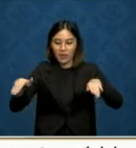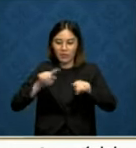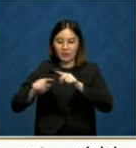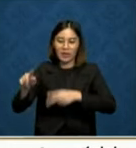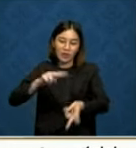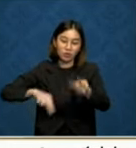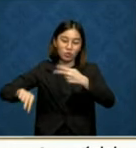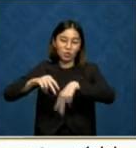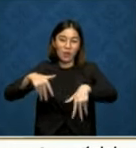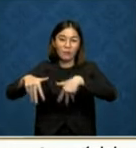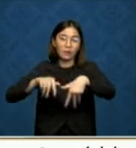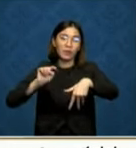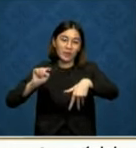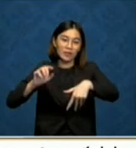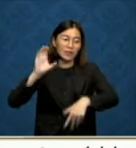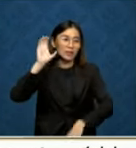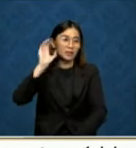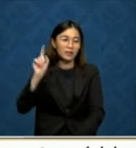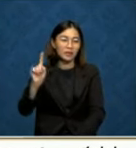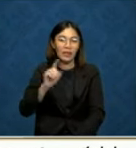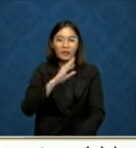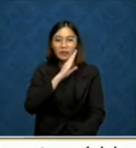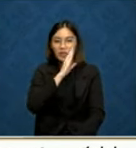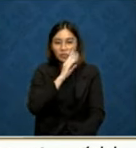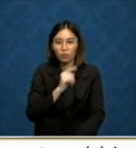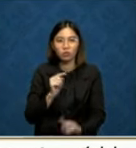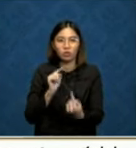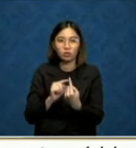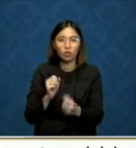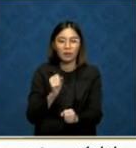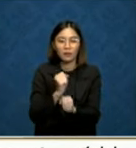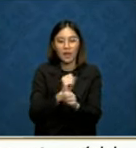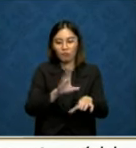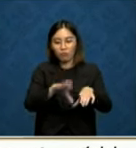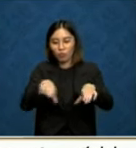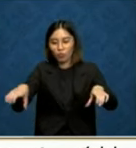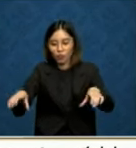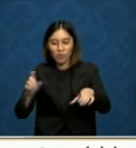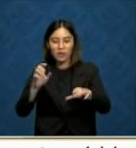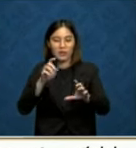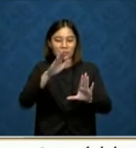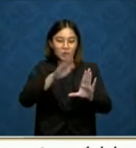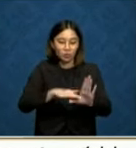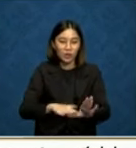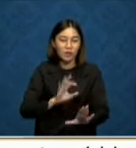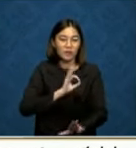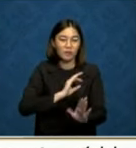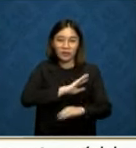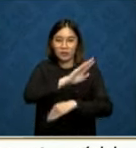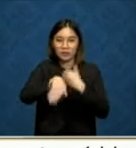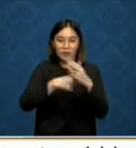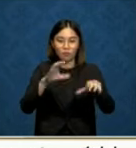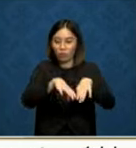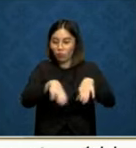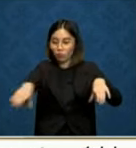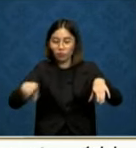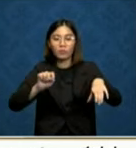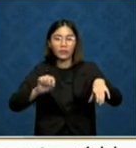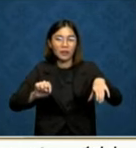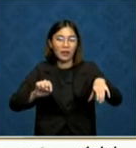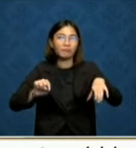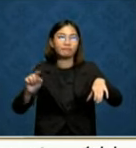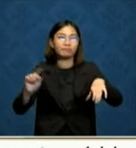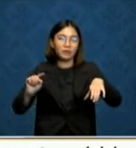carbonateและฉัก็เชื่อว่ถ้าเราทำให้ องกรสมาชิก 328 องกรสามารถ